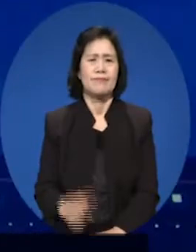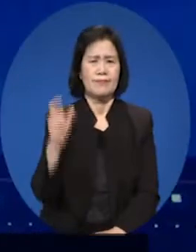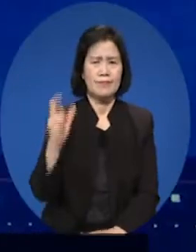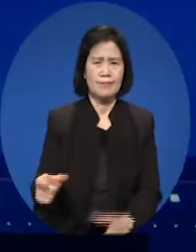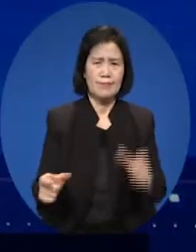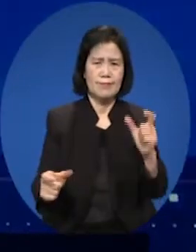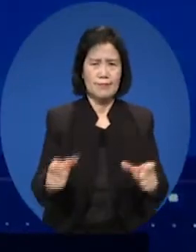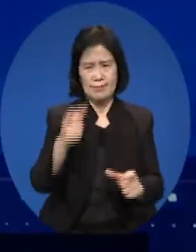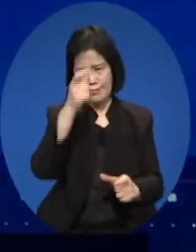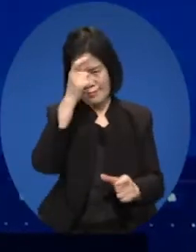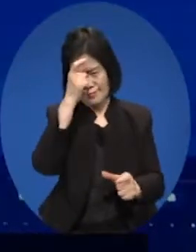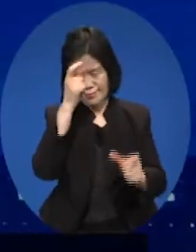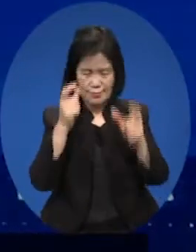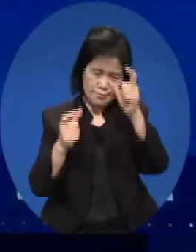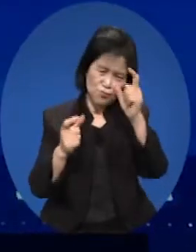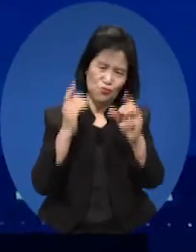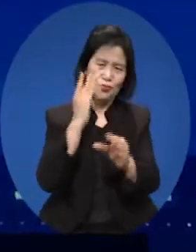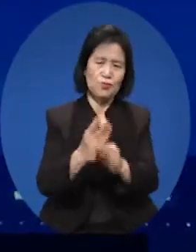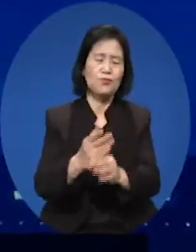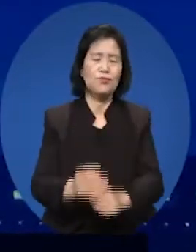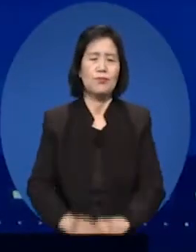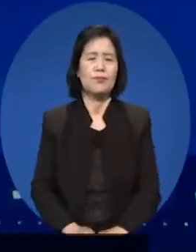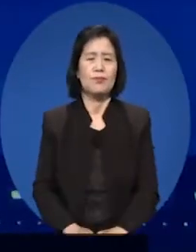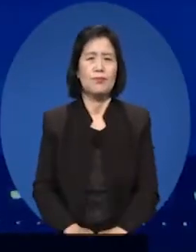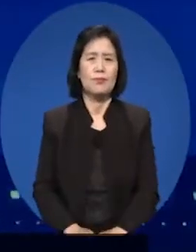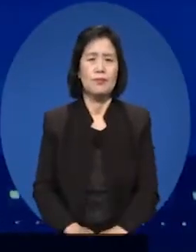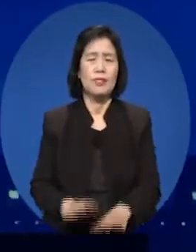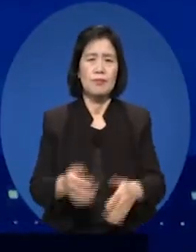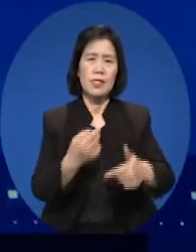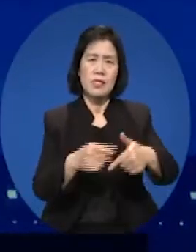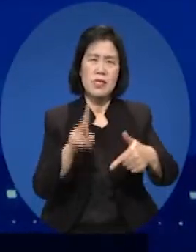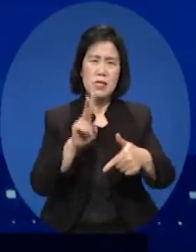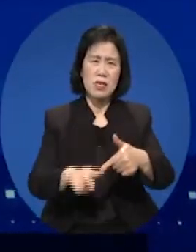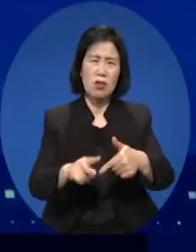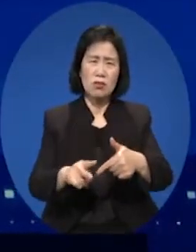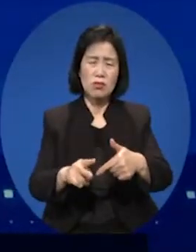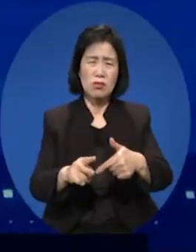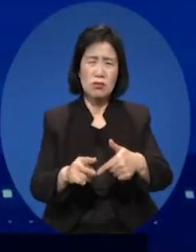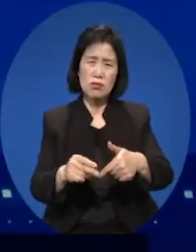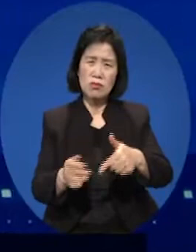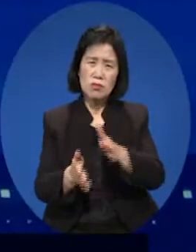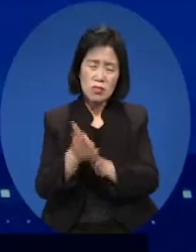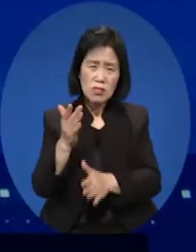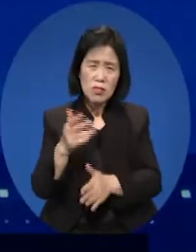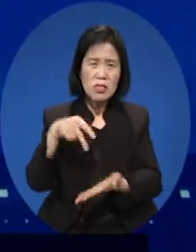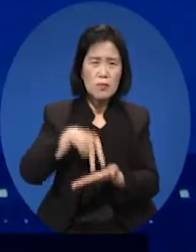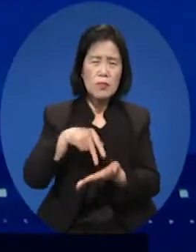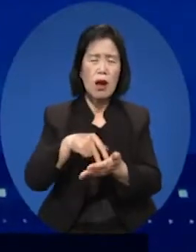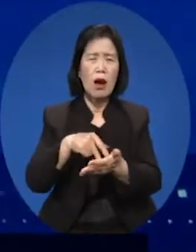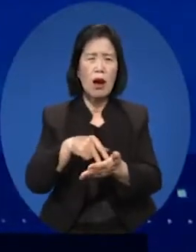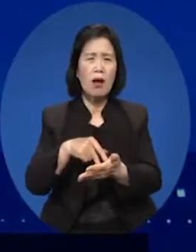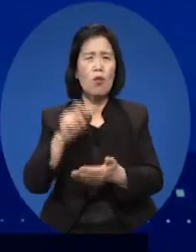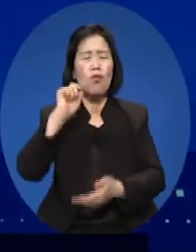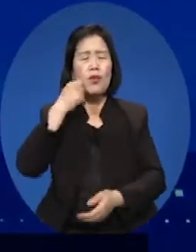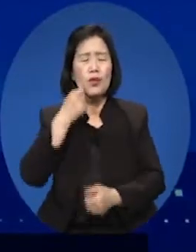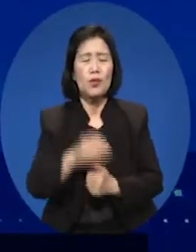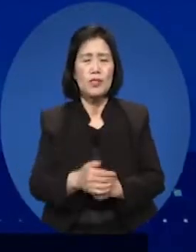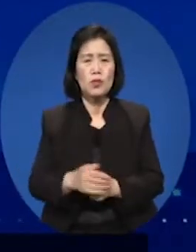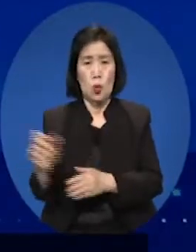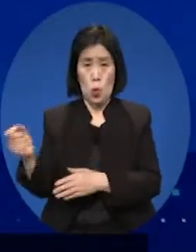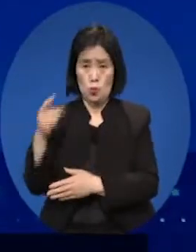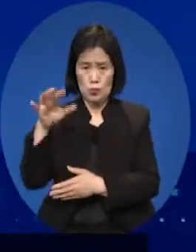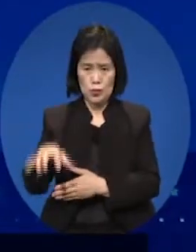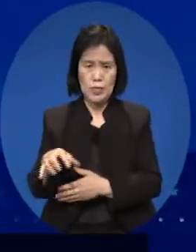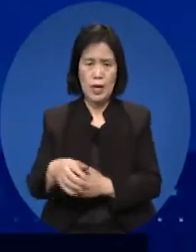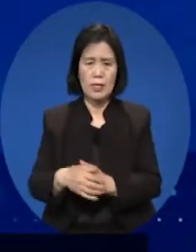쓰고 있는 중인데 그런데 지금 애매하게 인천시 까지 불똥 익히고 있습니다 어떤 내용에 의하면 은 지금 골프장의